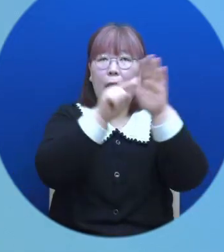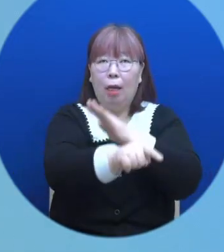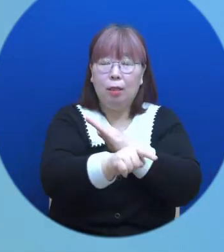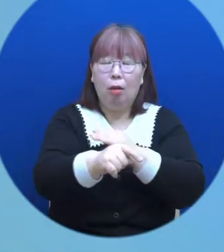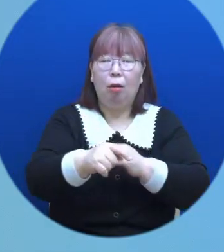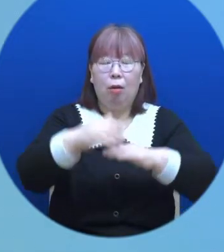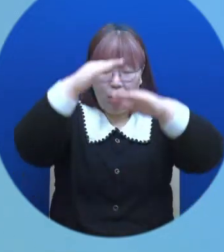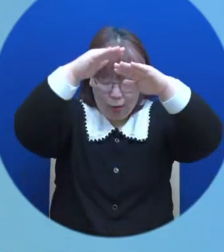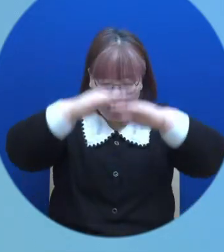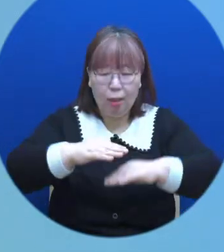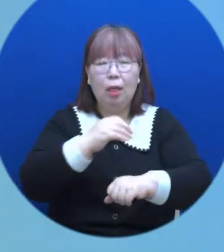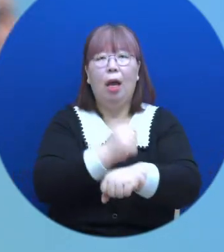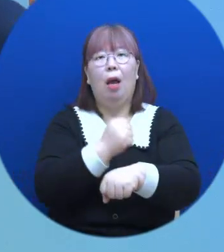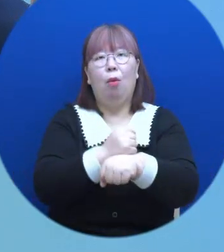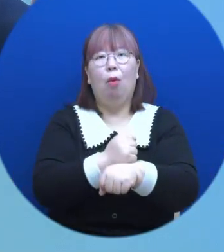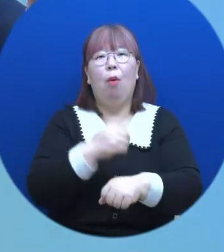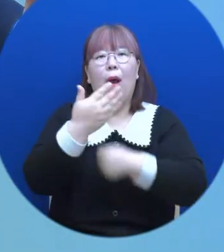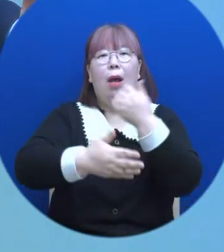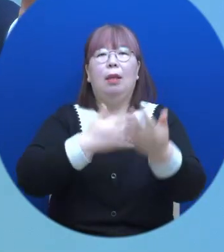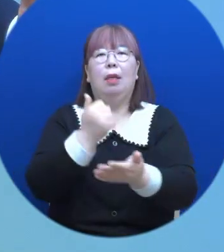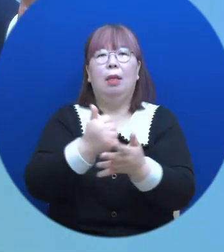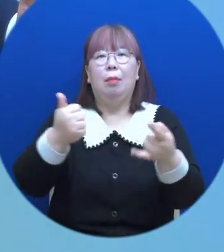하나님께 경배하는 일을 했던 사람들,